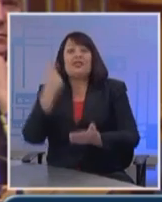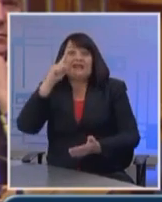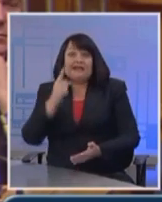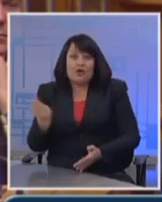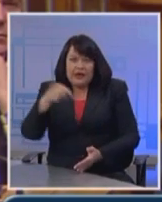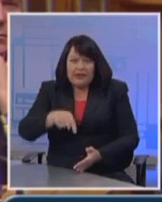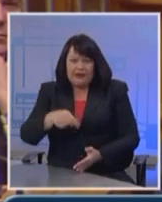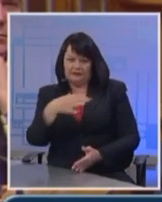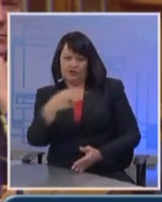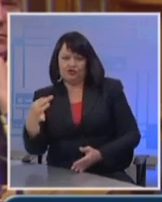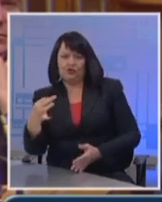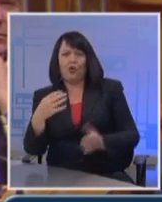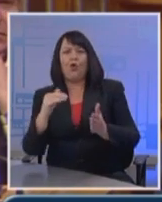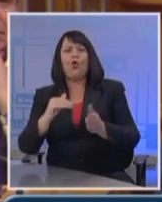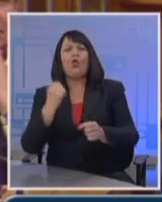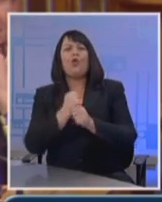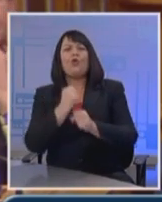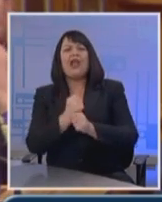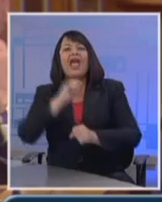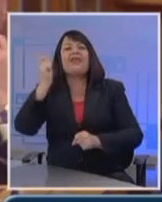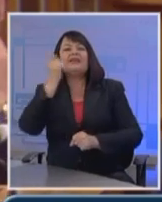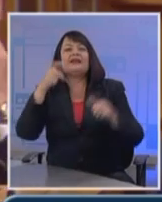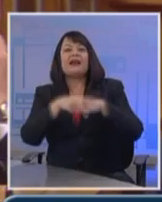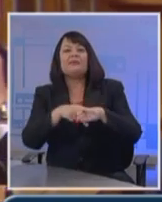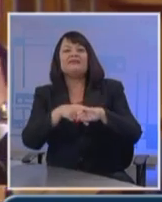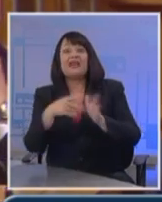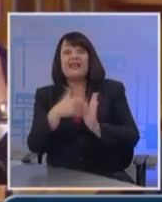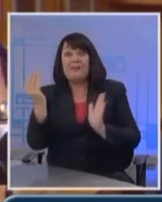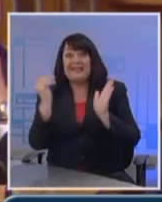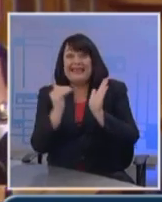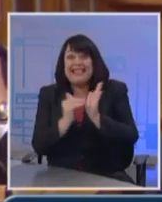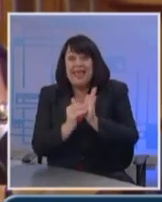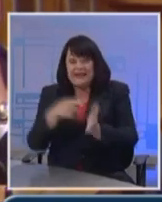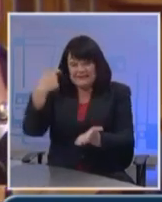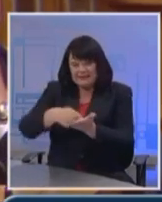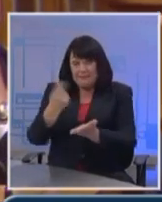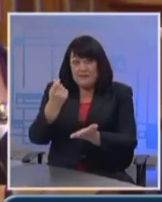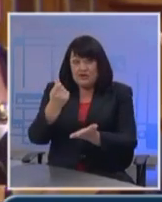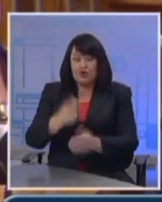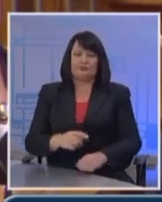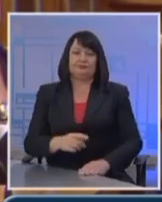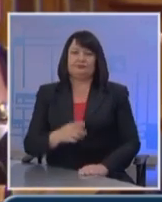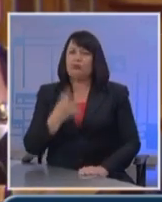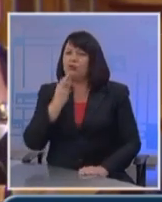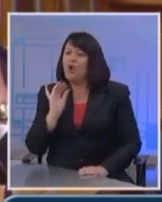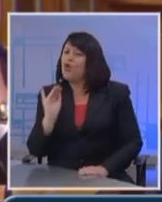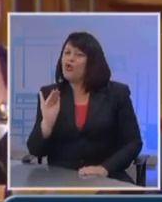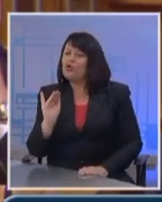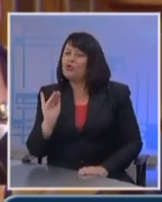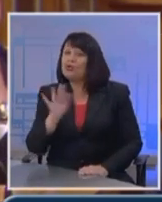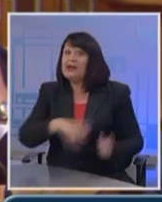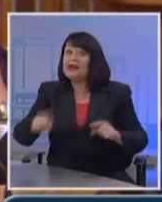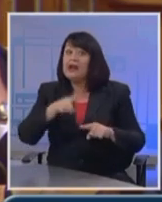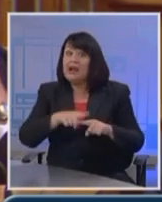λέω αυτό γιατί, κυρίες και κύριοι συνάδελφοι και κύριε Μητσοτάκη, μας ακούει ο ελληνικός λαός. Και ο ελληνικός